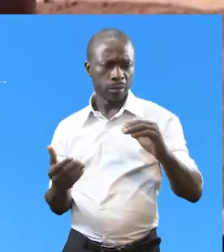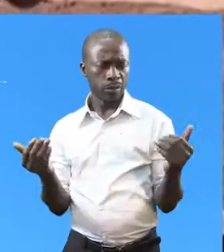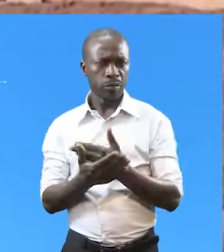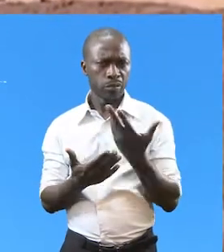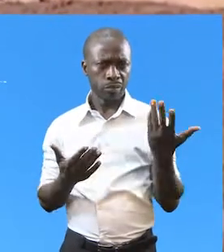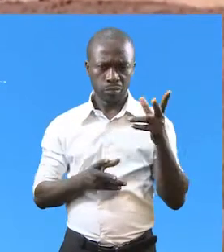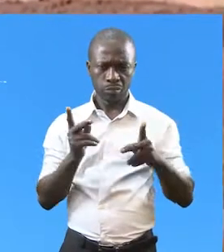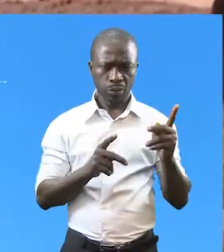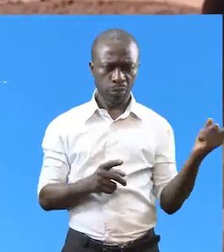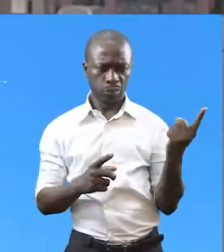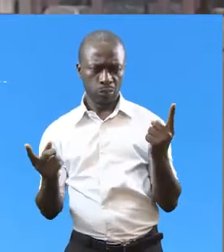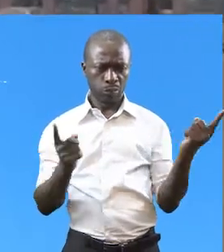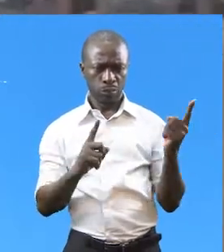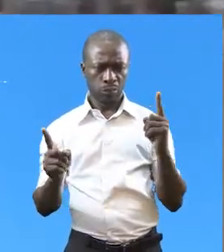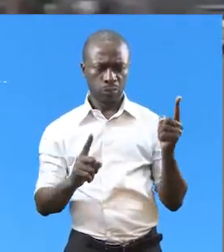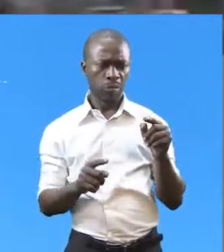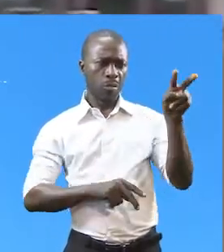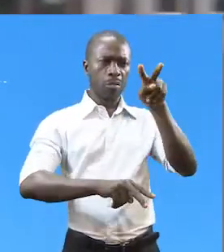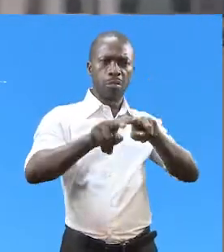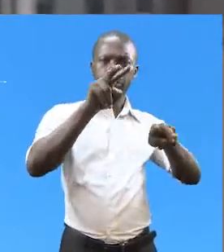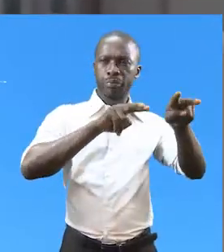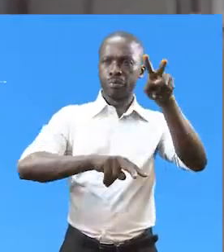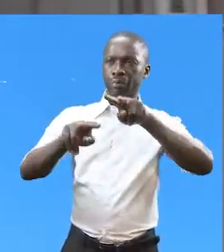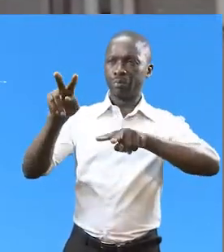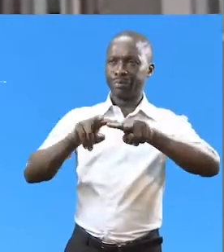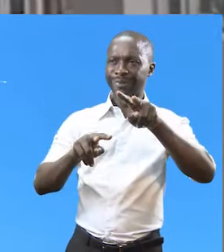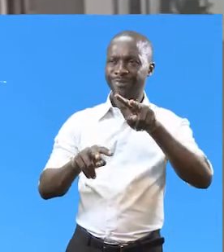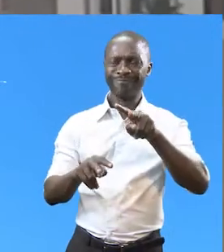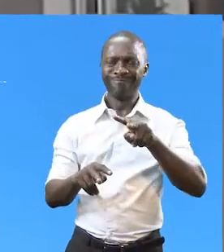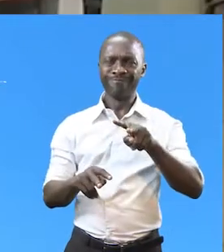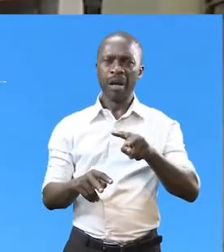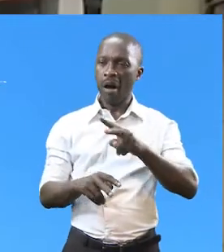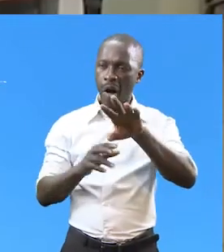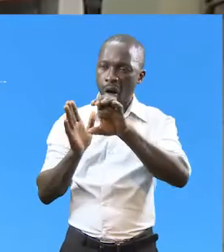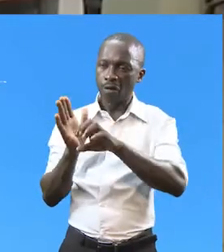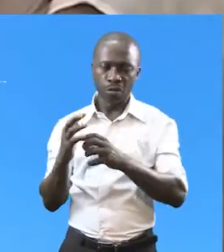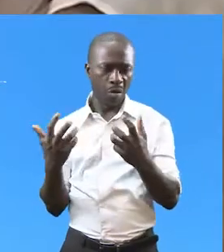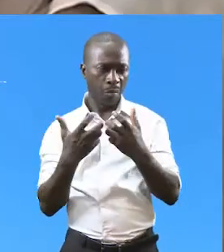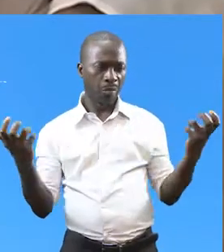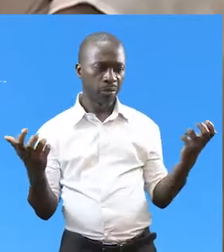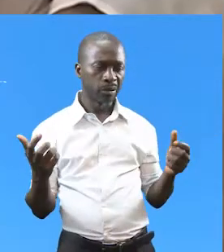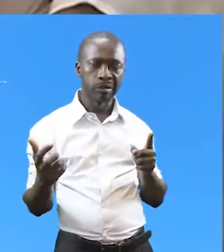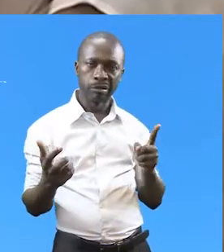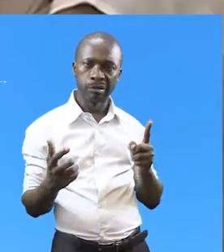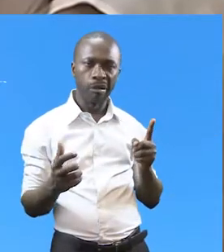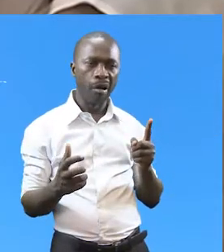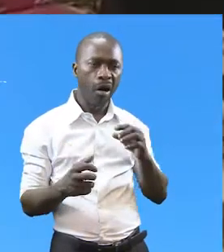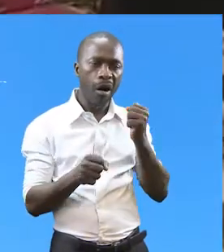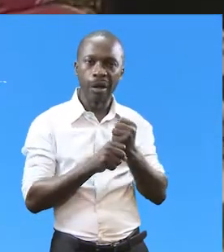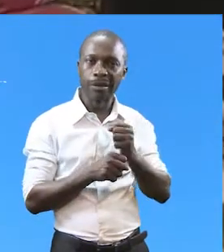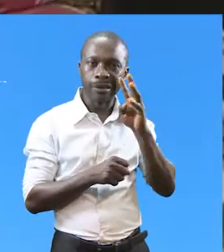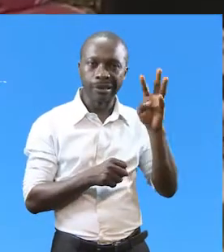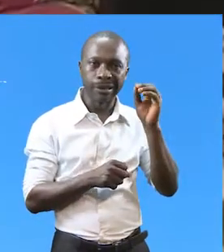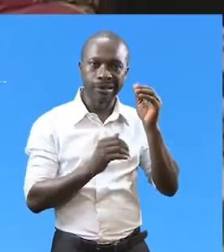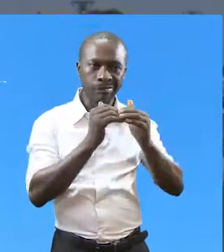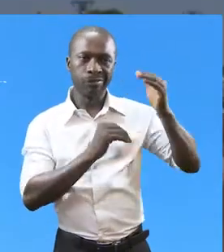on sait que l'âge limite pour se présenter à l'élection les met hors course. Ces candidatures virtuelles sont-elles une manière de désavouer la